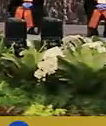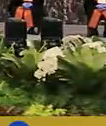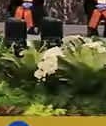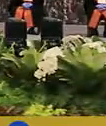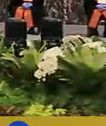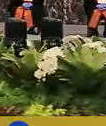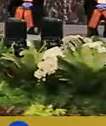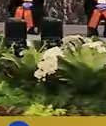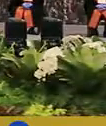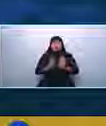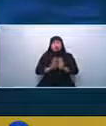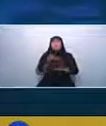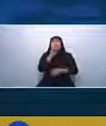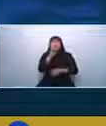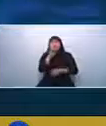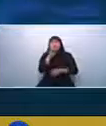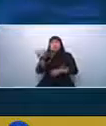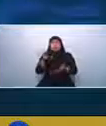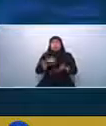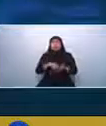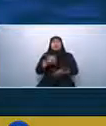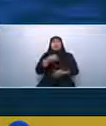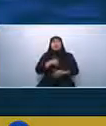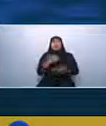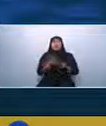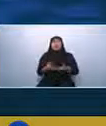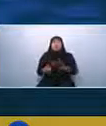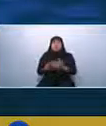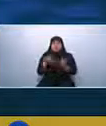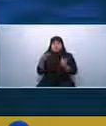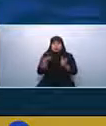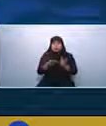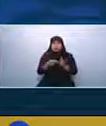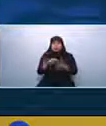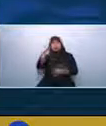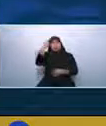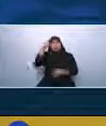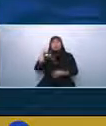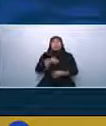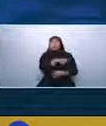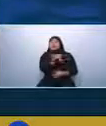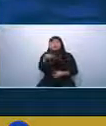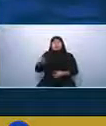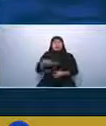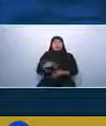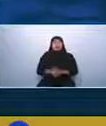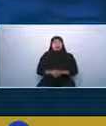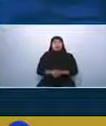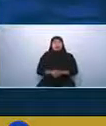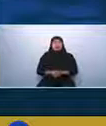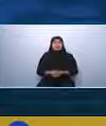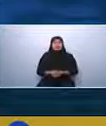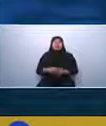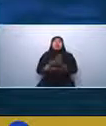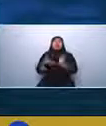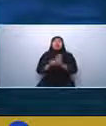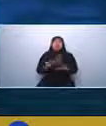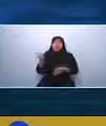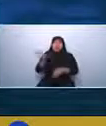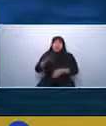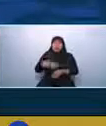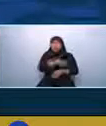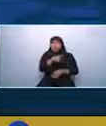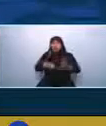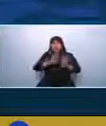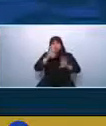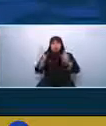pidato ini, saya ingin menyampaikan sebuah pesan untuk kita semua. Di balik semua musibah yang